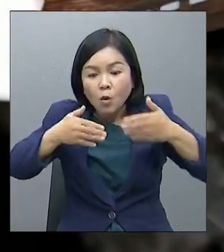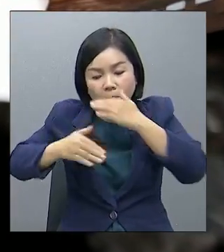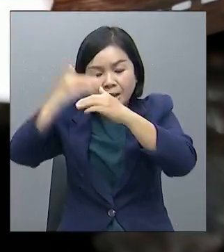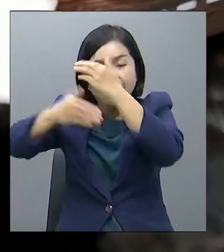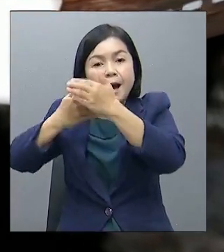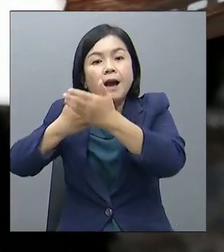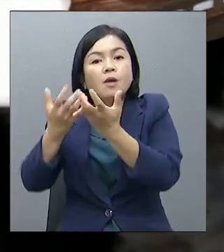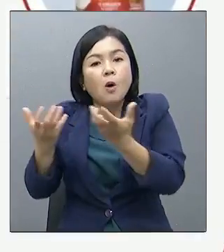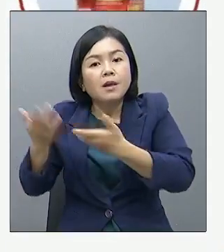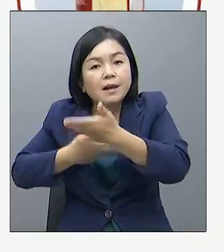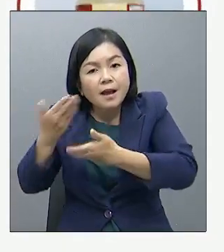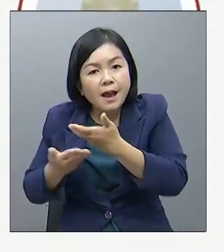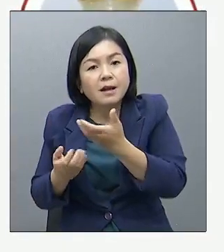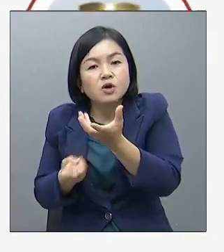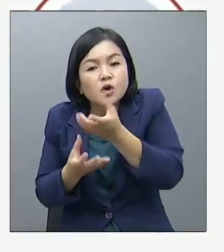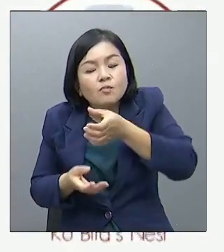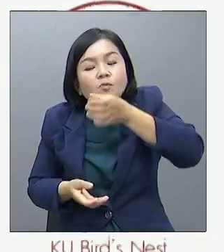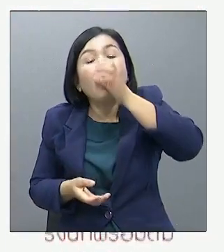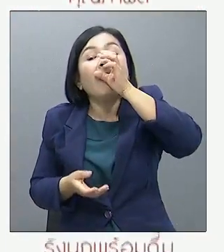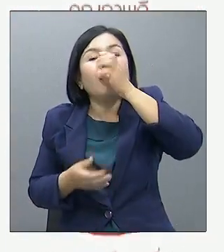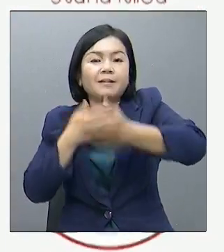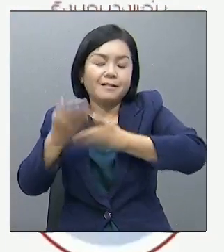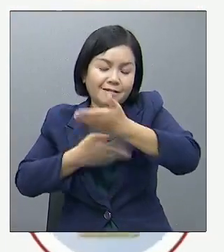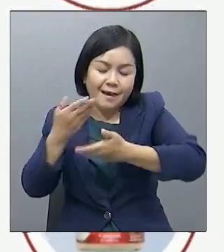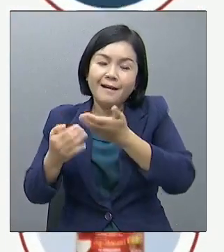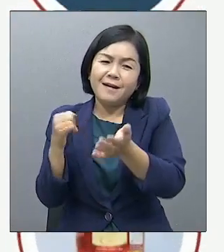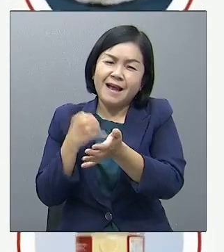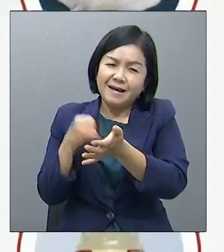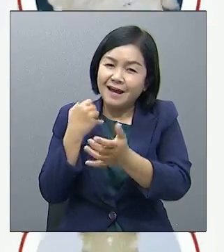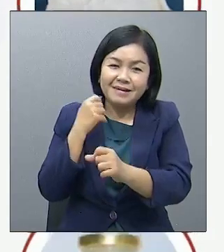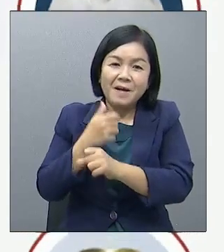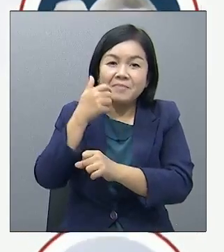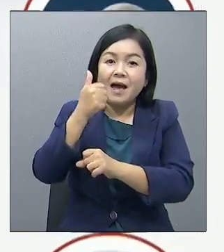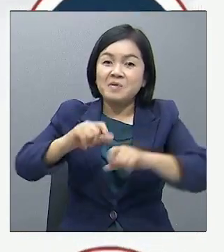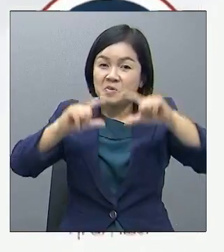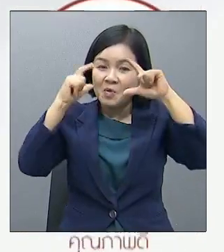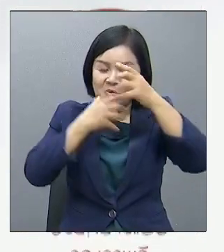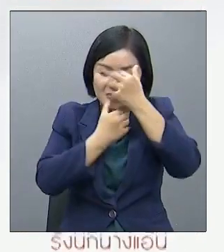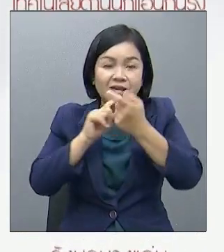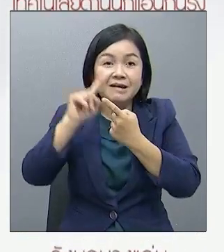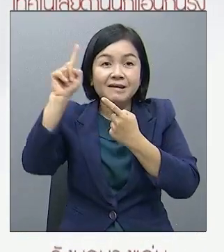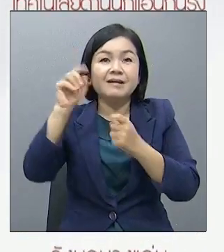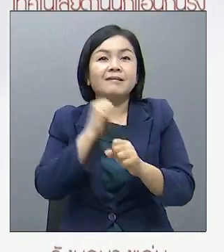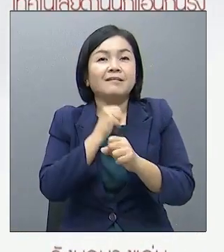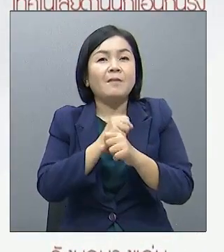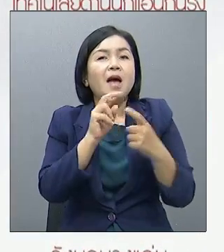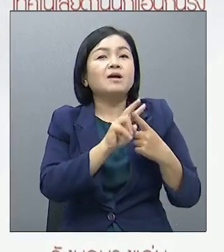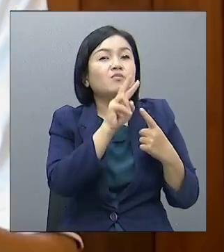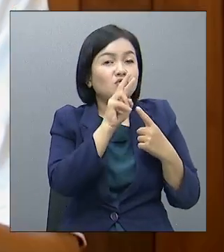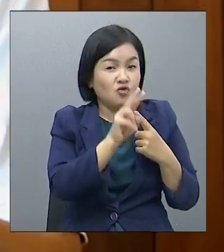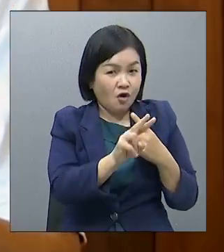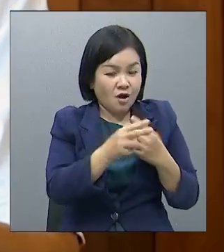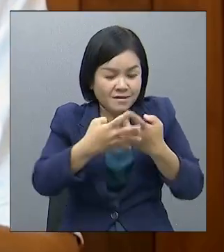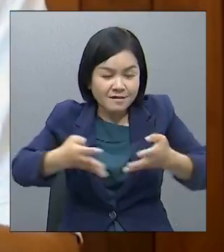องก็คือตัวรังนกใส่ขวดซึ่งเป็นผลิตภัณฑ์ที่ง่ายที่สุดที่เป็นอันดับหนึ่งที่เราทำอันดับสองก็คือเรามีการเอารังน